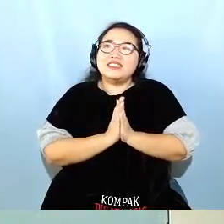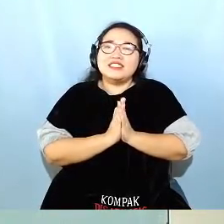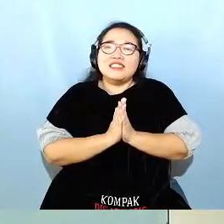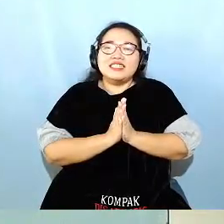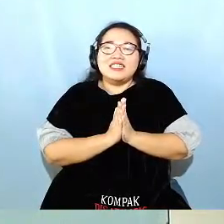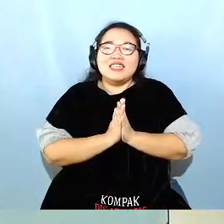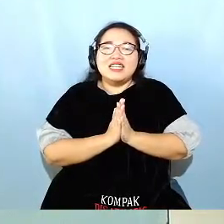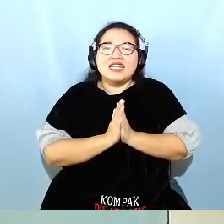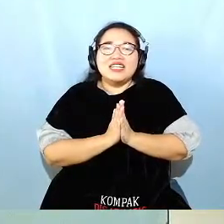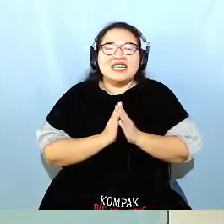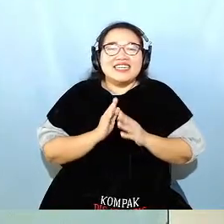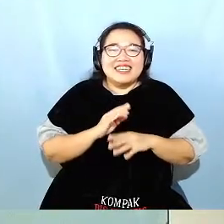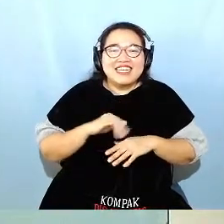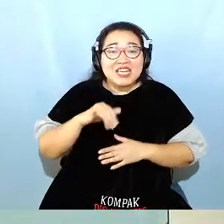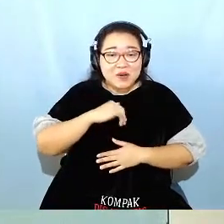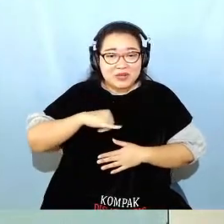semua.